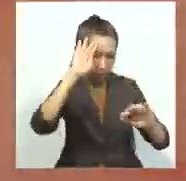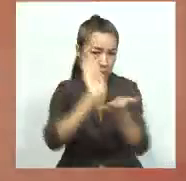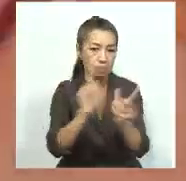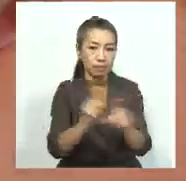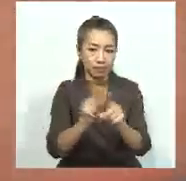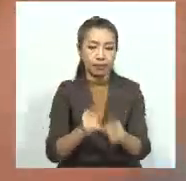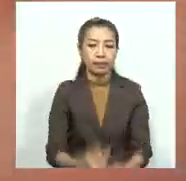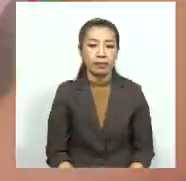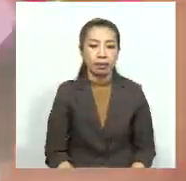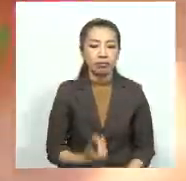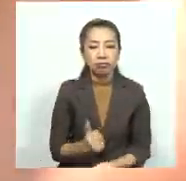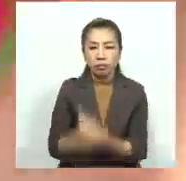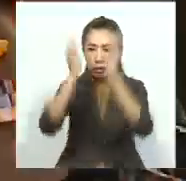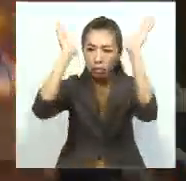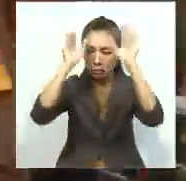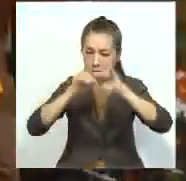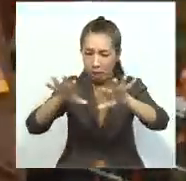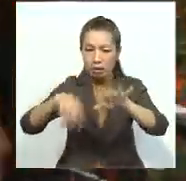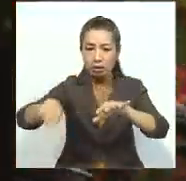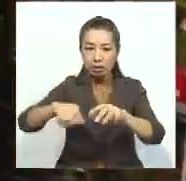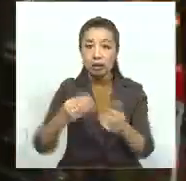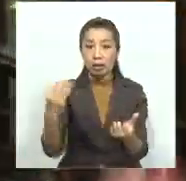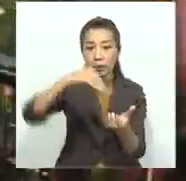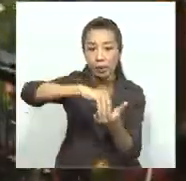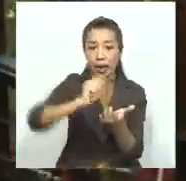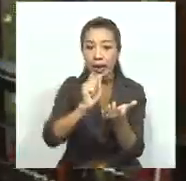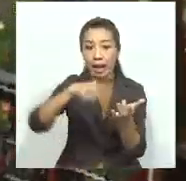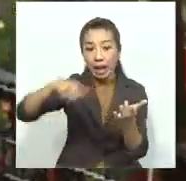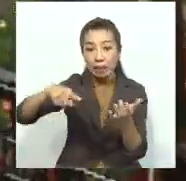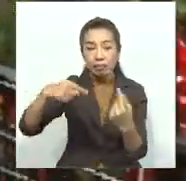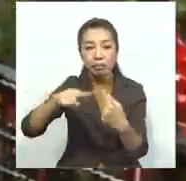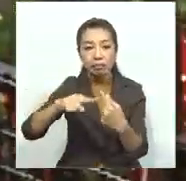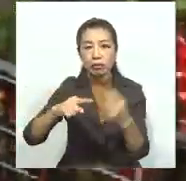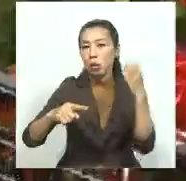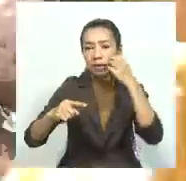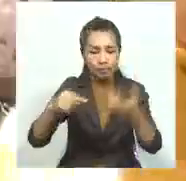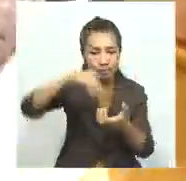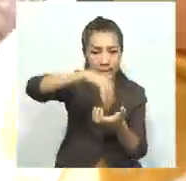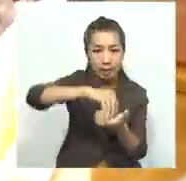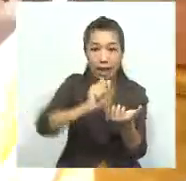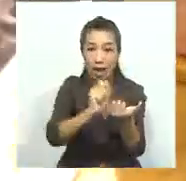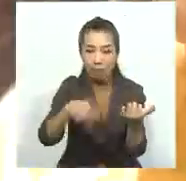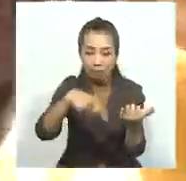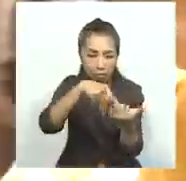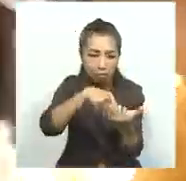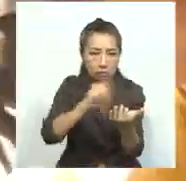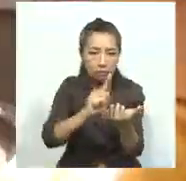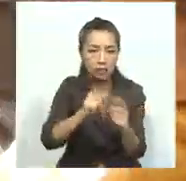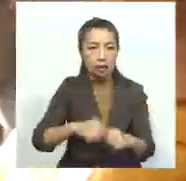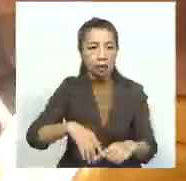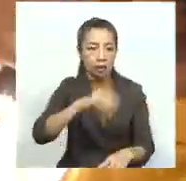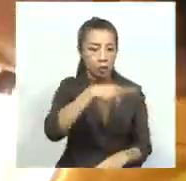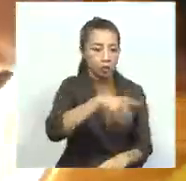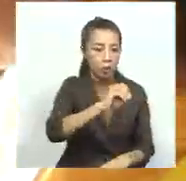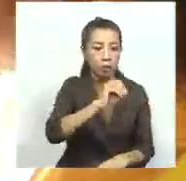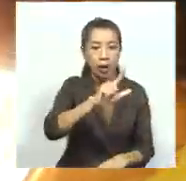จด้วยพร้อมทั้งประชาสัมพันธ์แอปพลิเคชันใช้ได้ง่ายๆอยู่ติดตัวของเราแอปพลิเคชันนี้ชื่อว่า